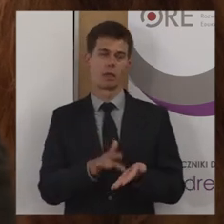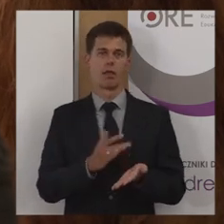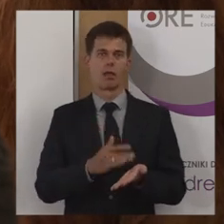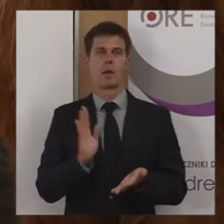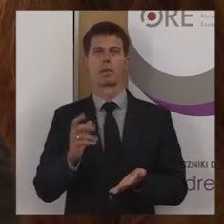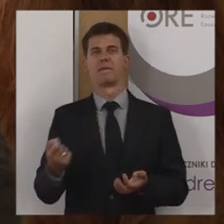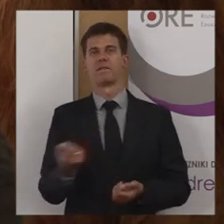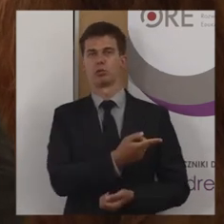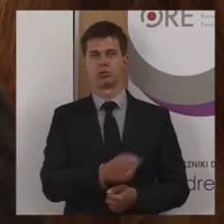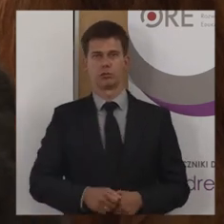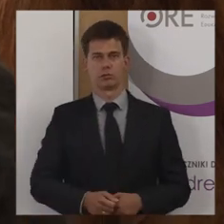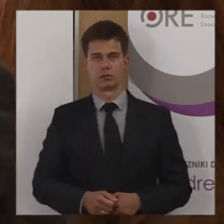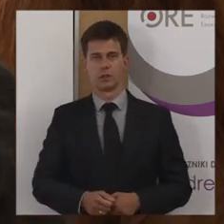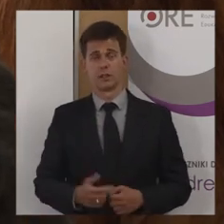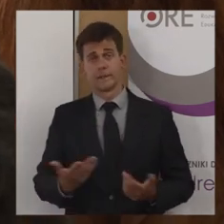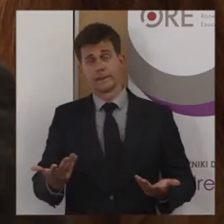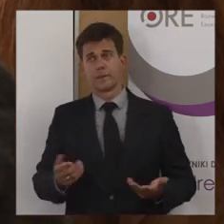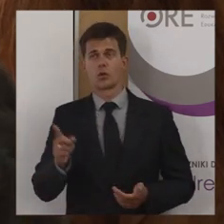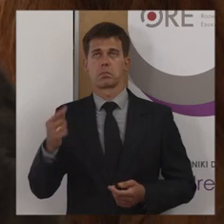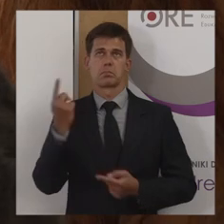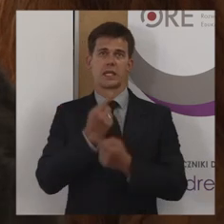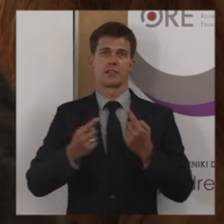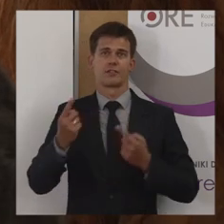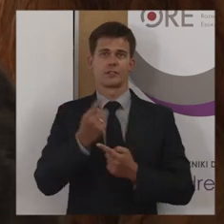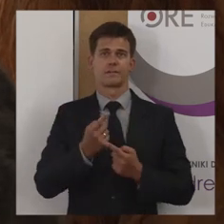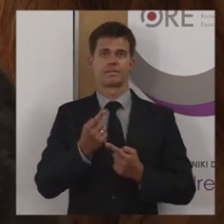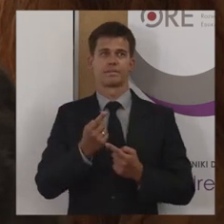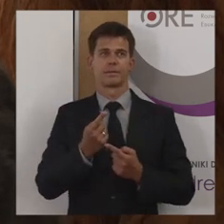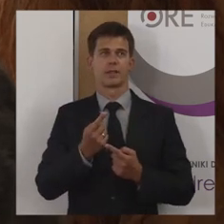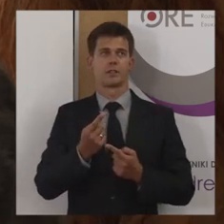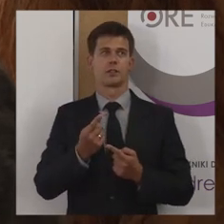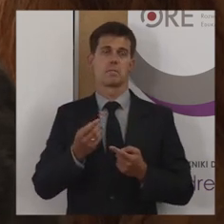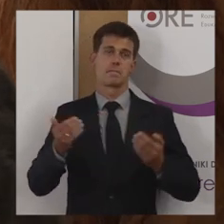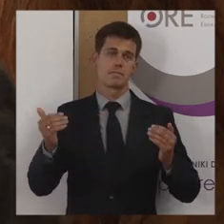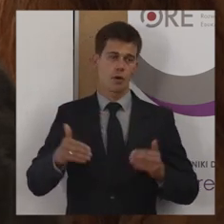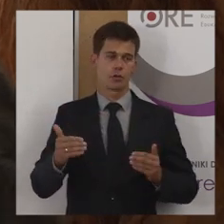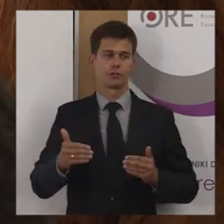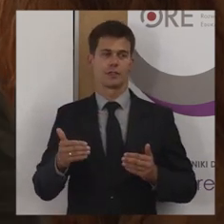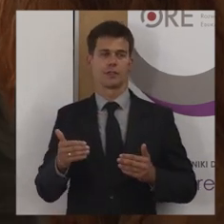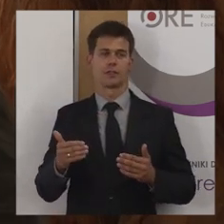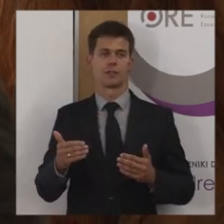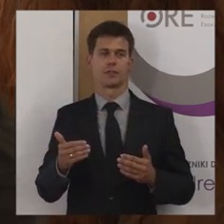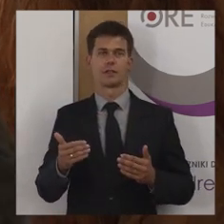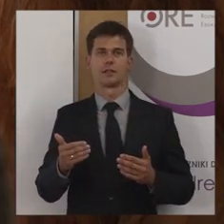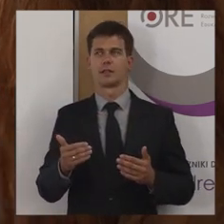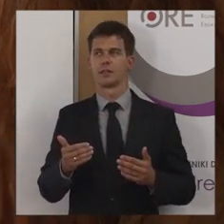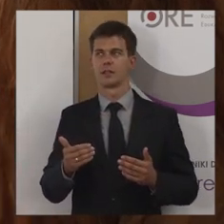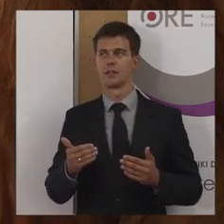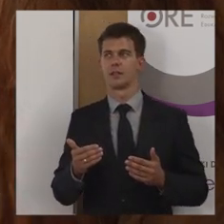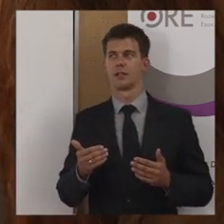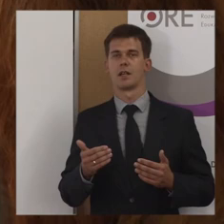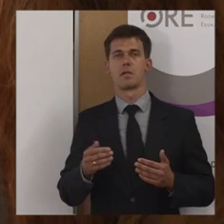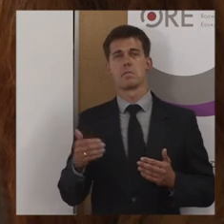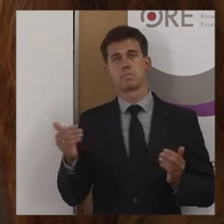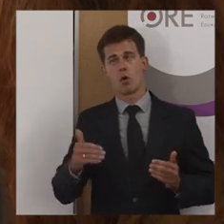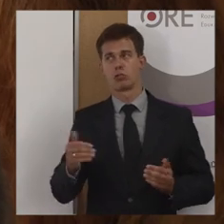kąt, bo nie będzie się nadawał. Być może to jest jakaś